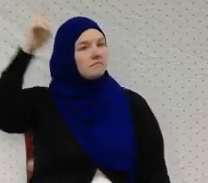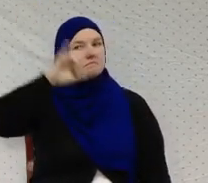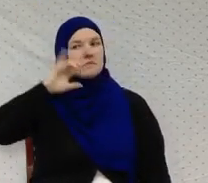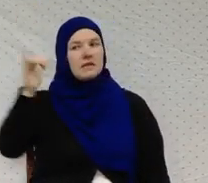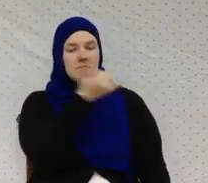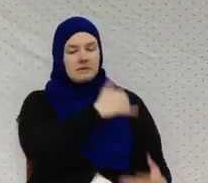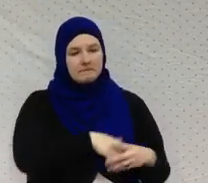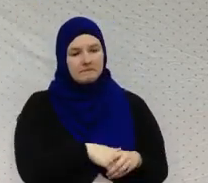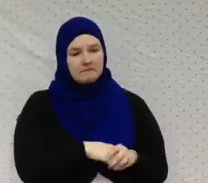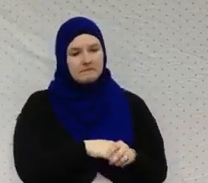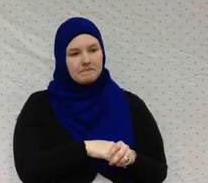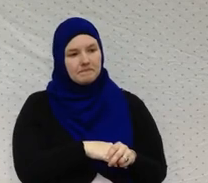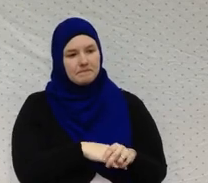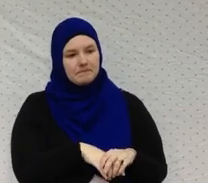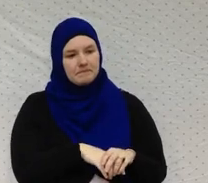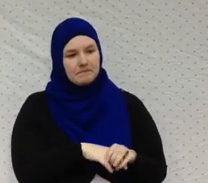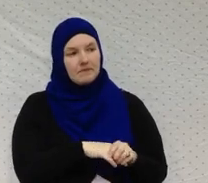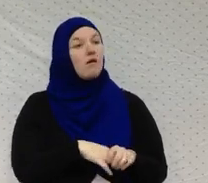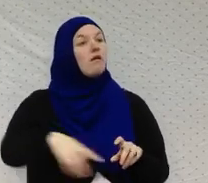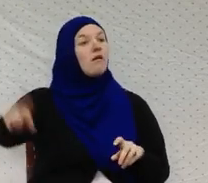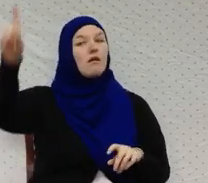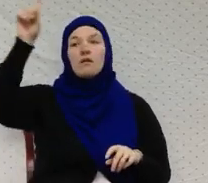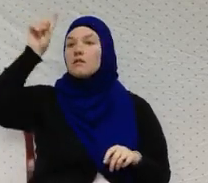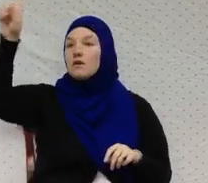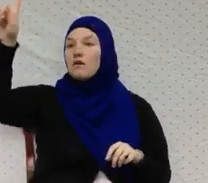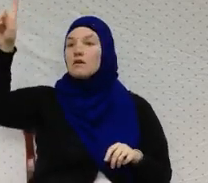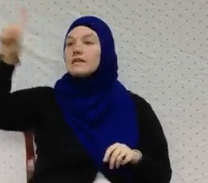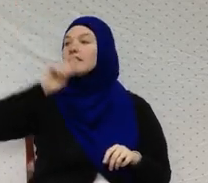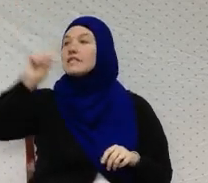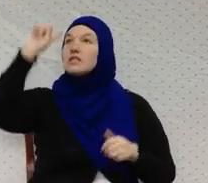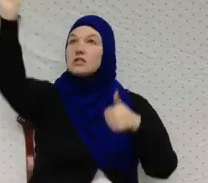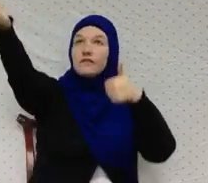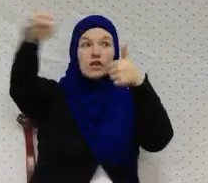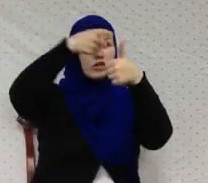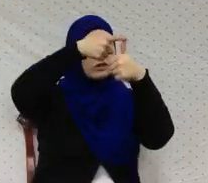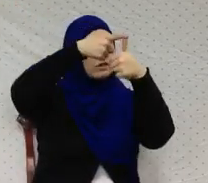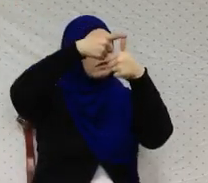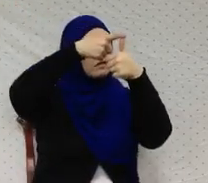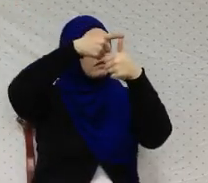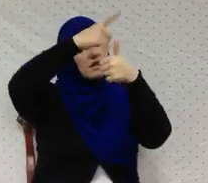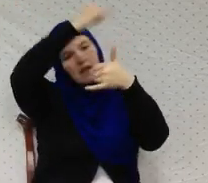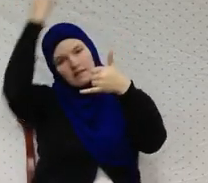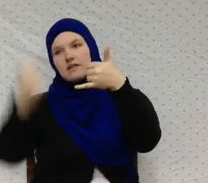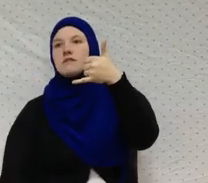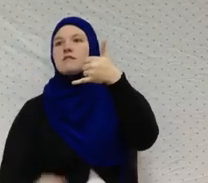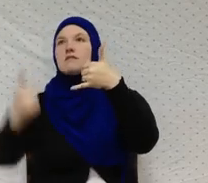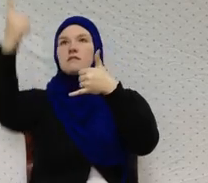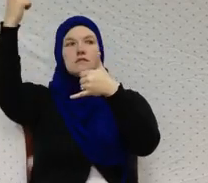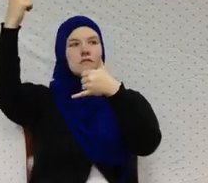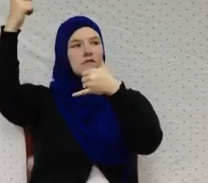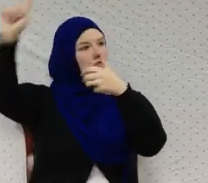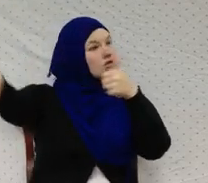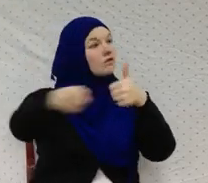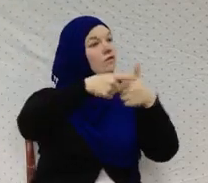والآخر والظاهر والباطن. Allah is the first and